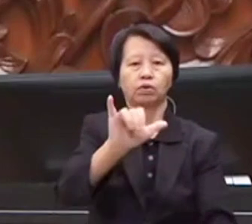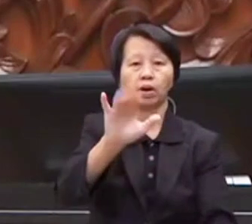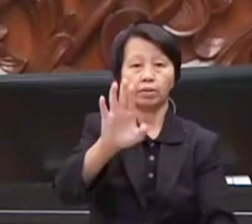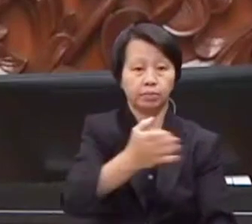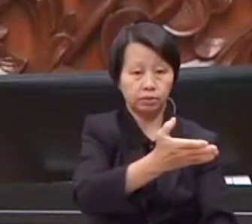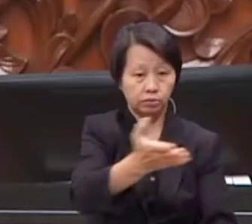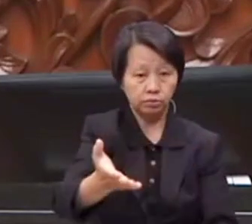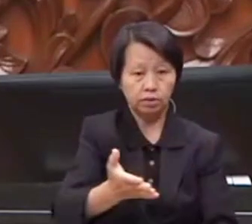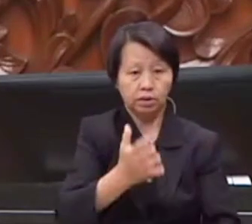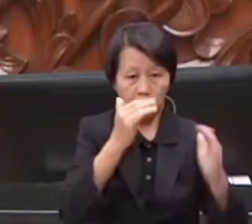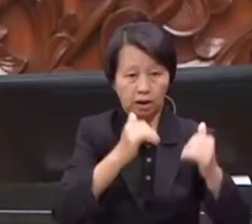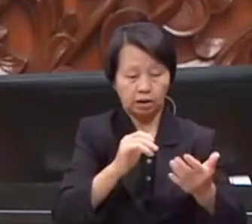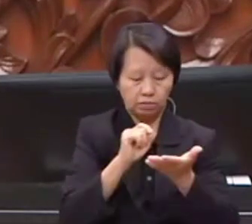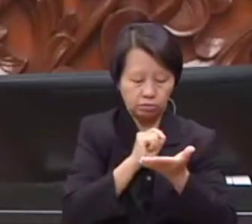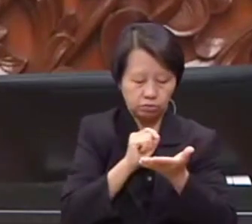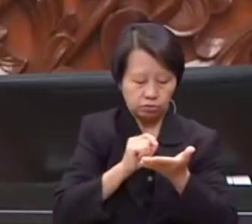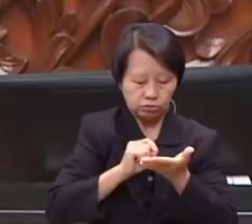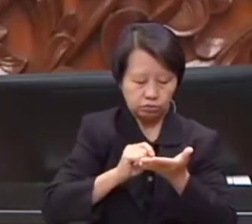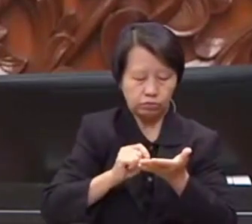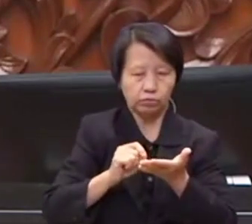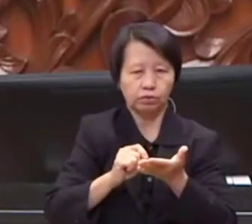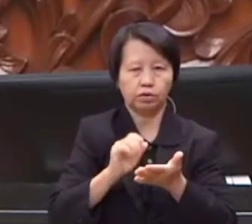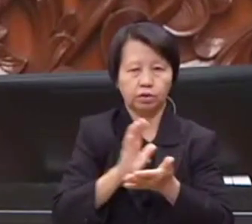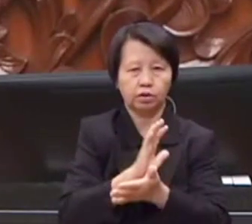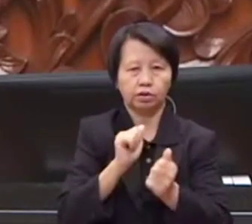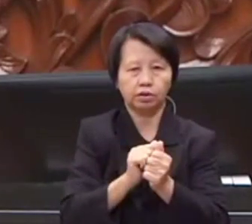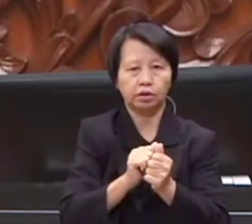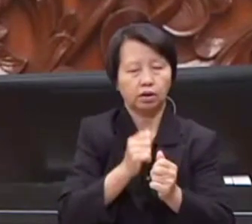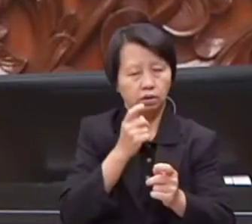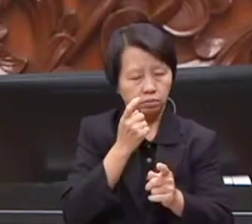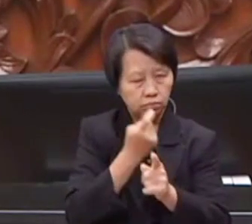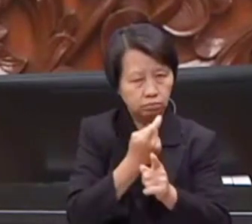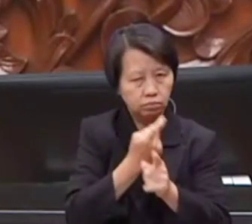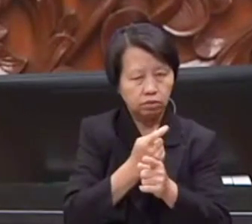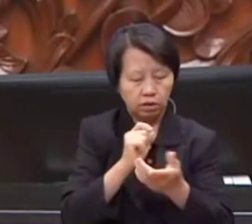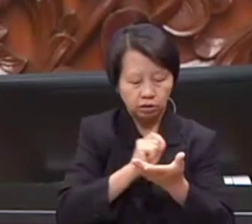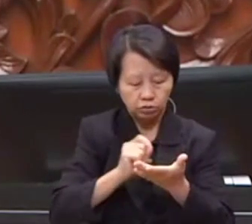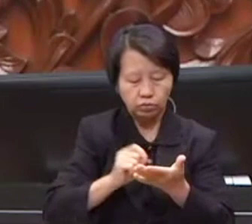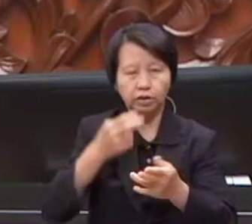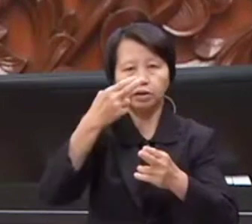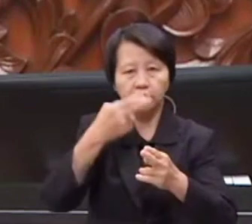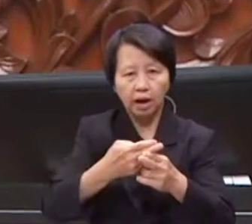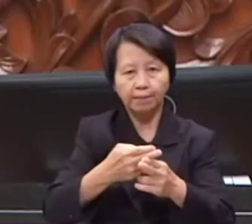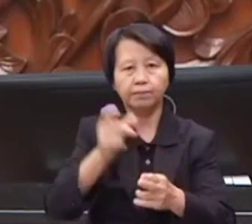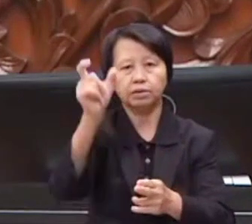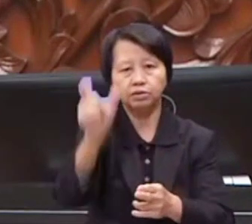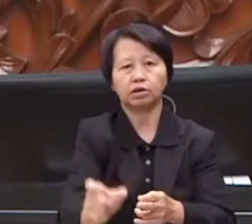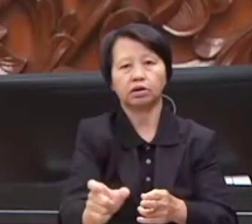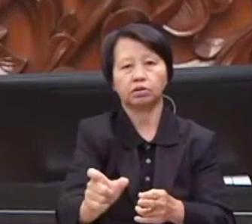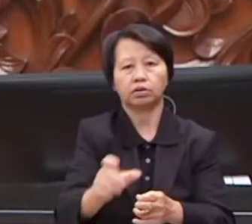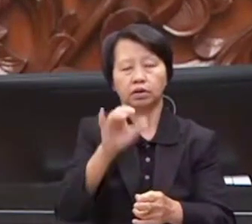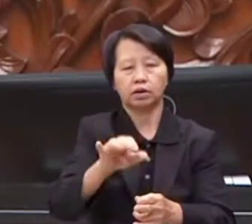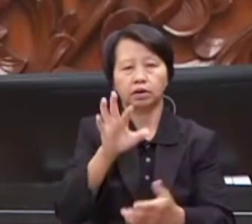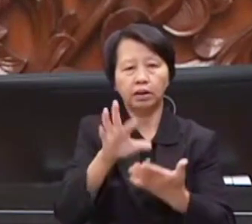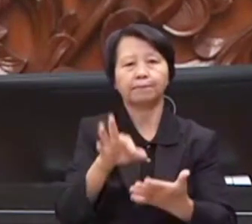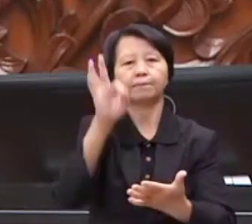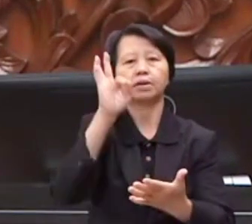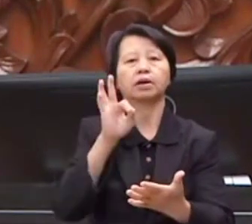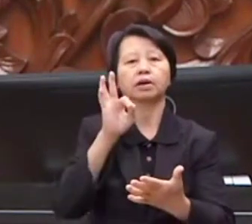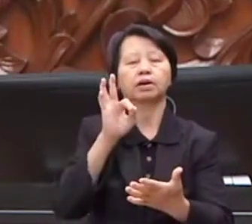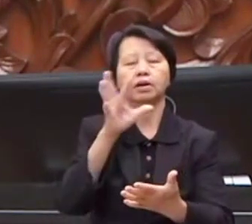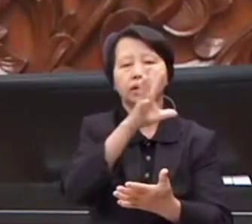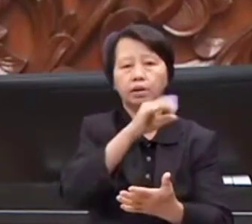diharap dapat mengisikan kertas dengan sempurna dan menulis nama calon yang dipilih